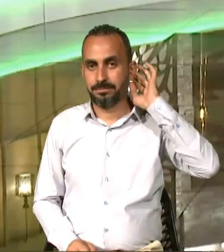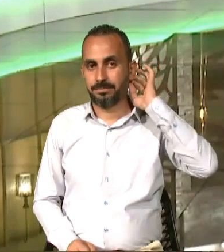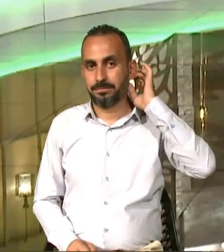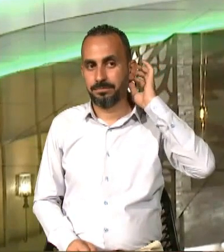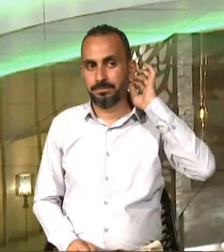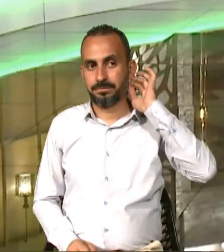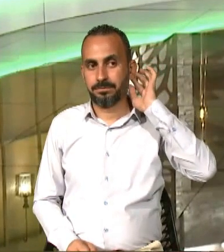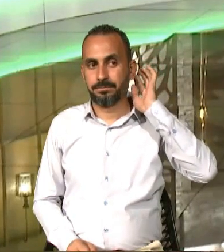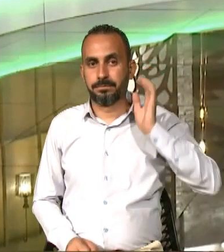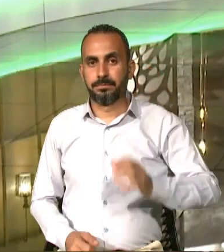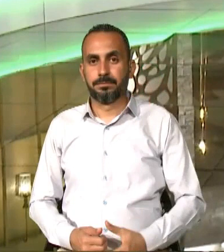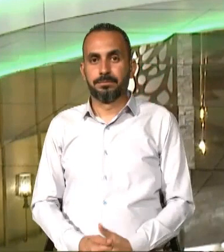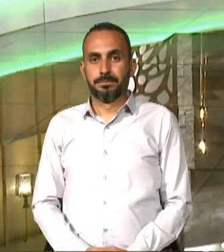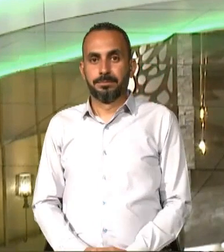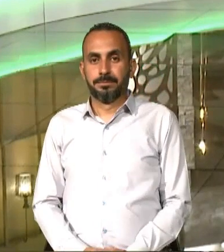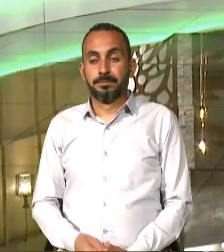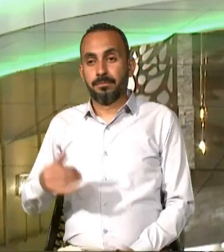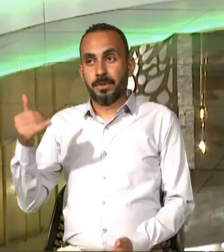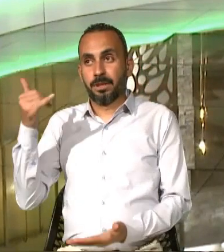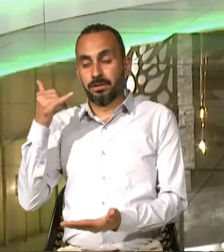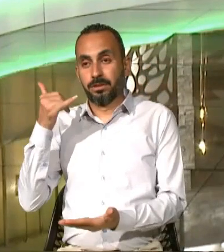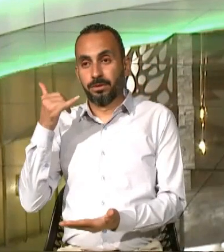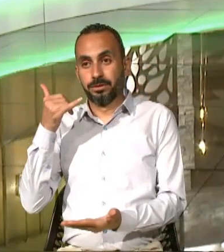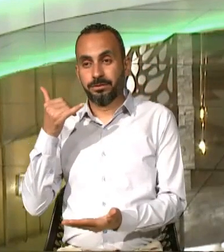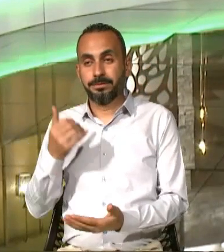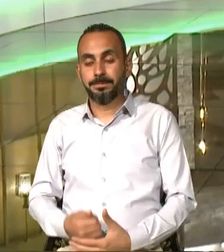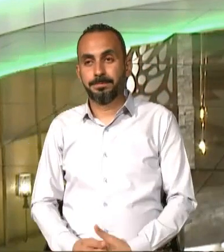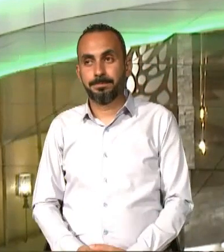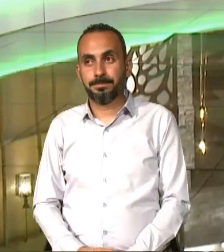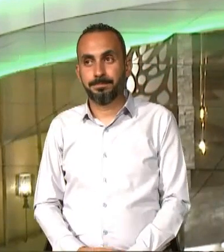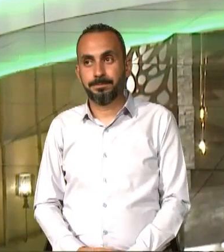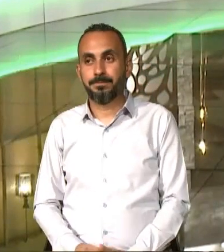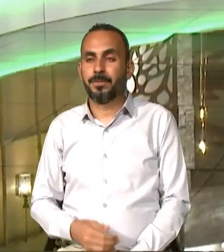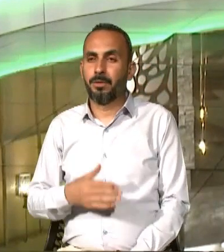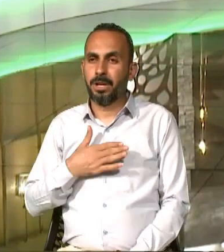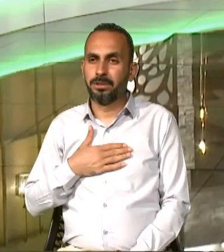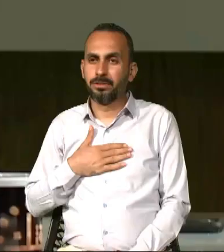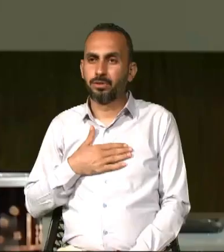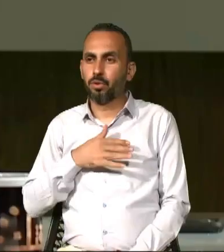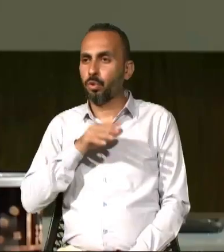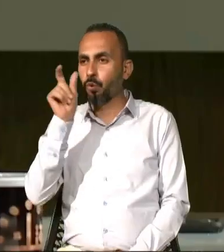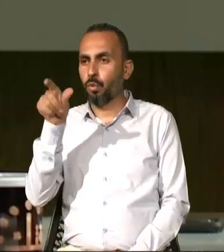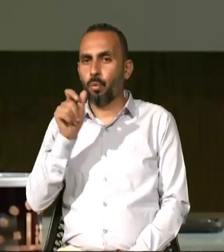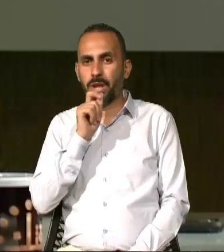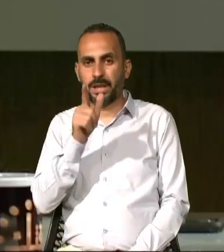اول تليفون. الو. خلي تليفوناتنا في الموضوع. اتفضلوا.